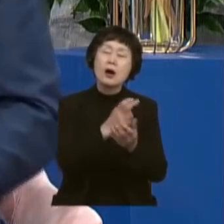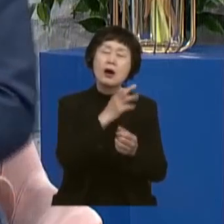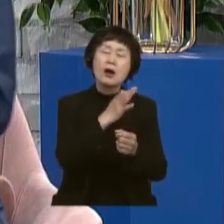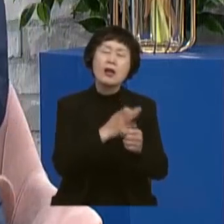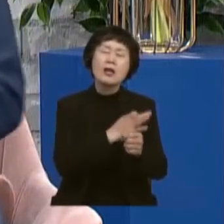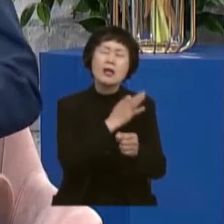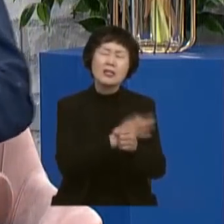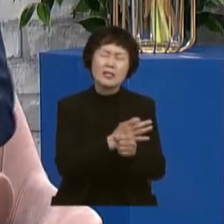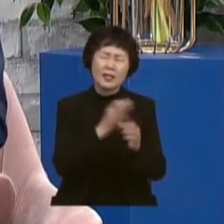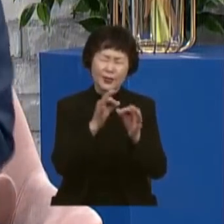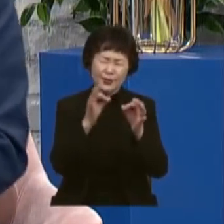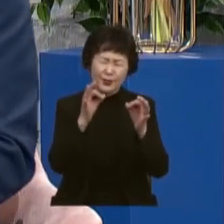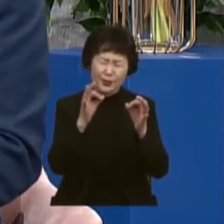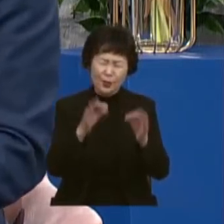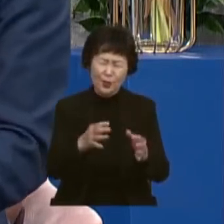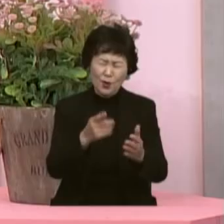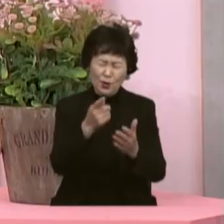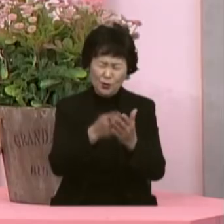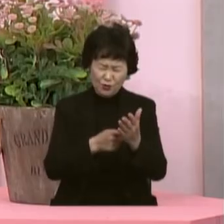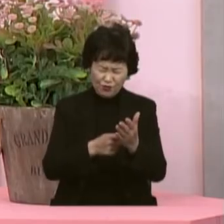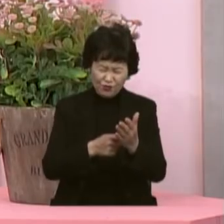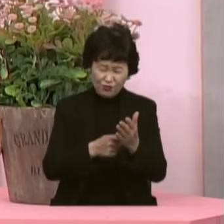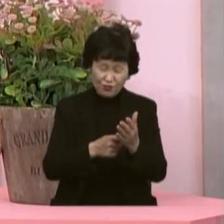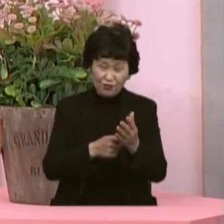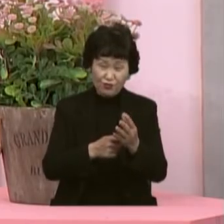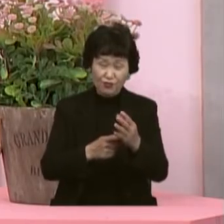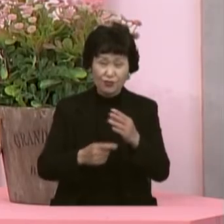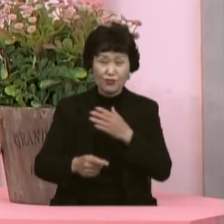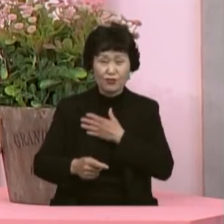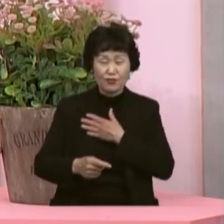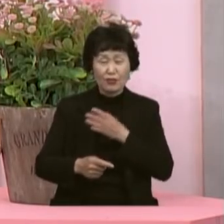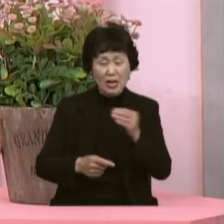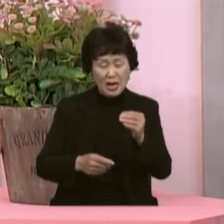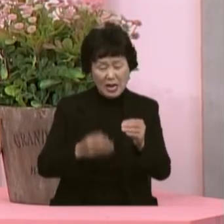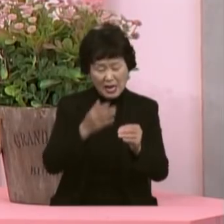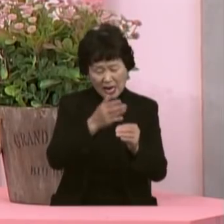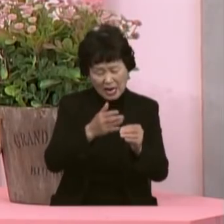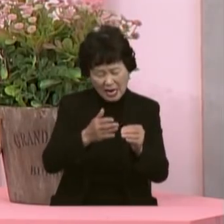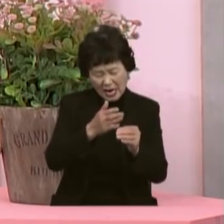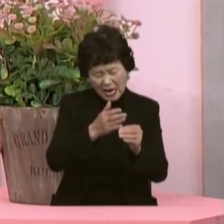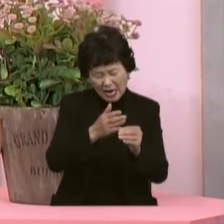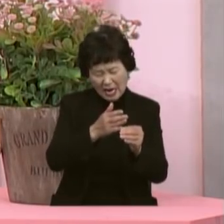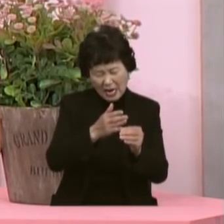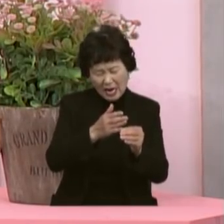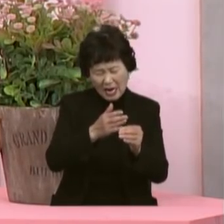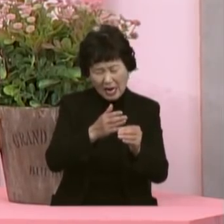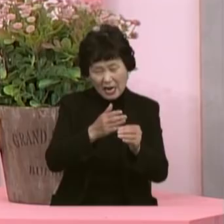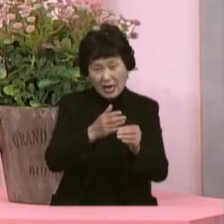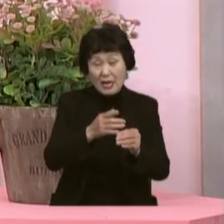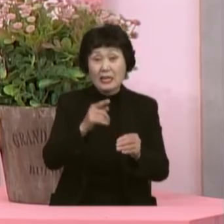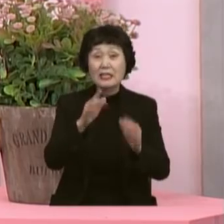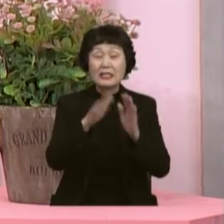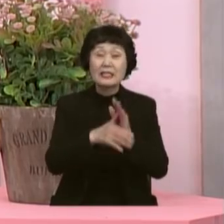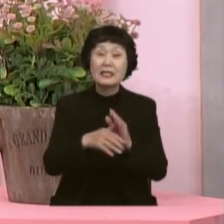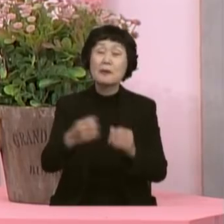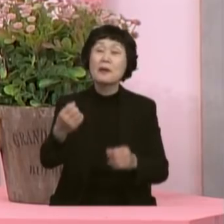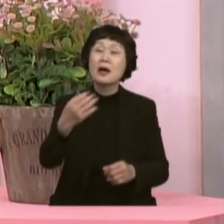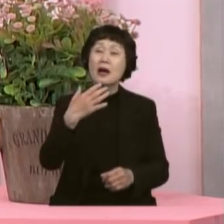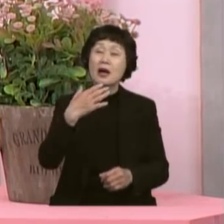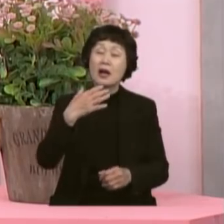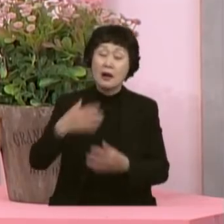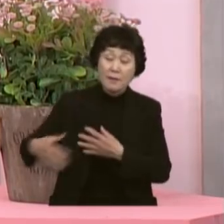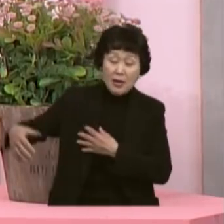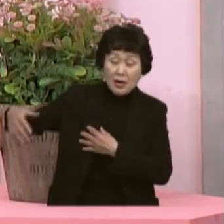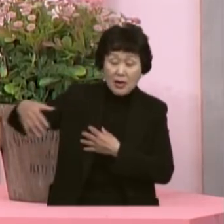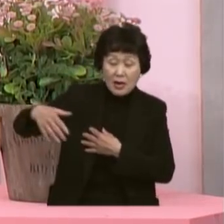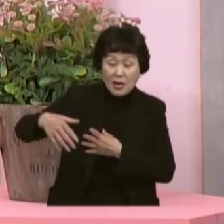공항에서. 그러면서 나중에 공항, 얘기해요? 공항에서 그 얘기하면서 딱 목에다 손 얹고 내가 왜